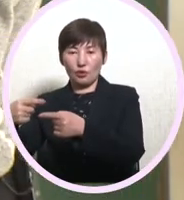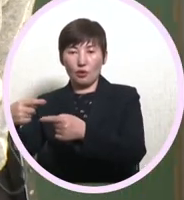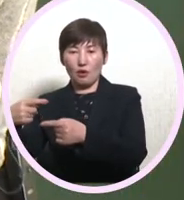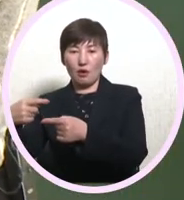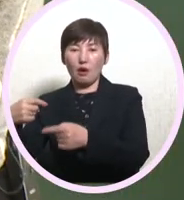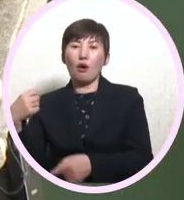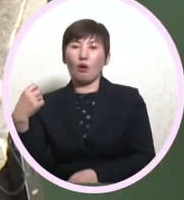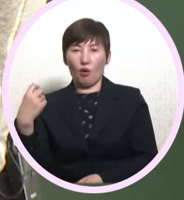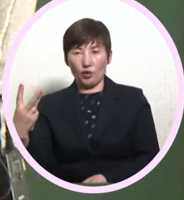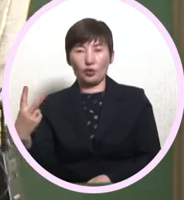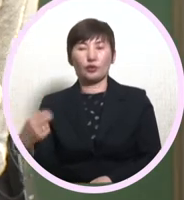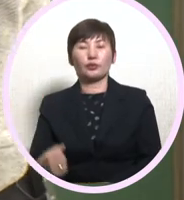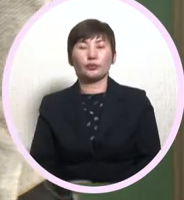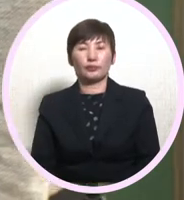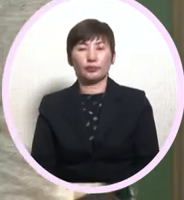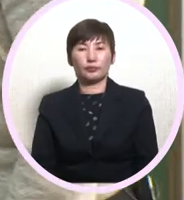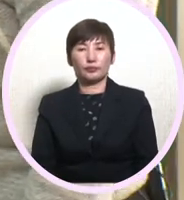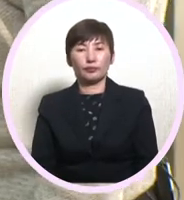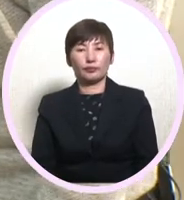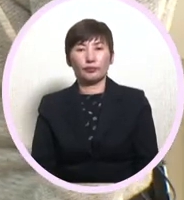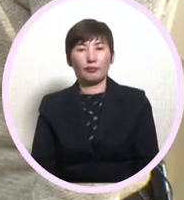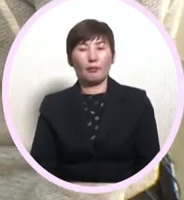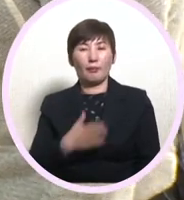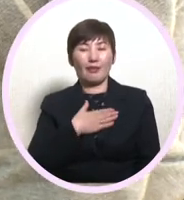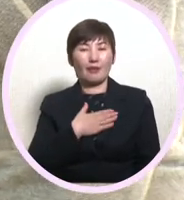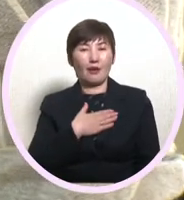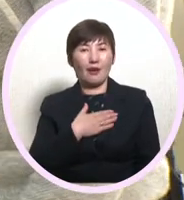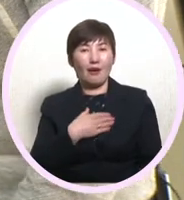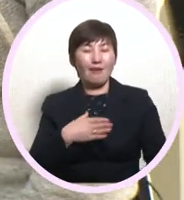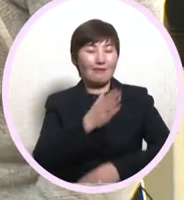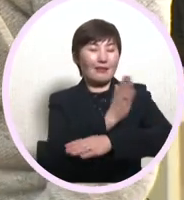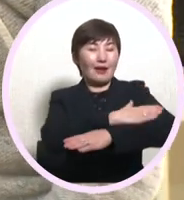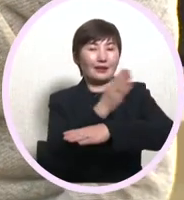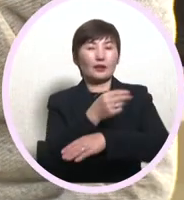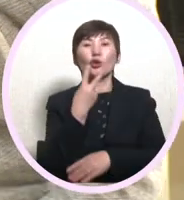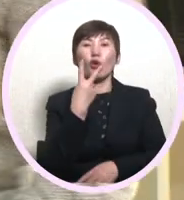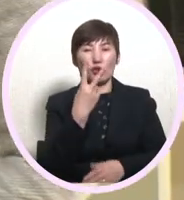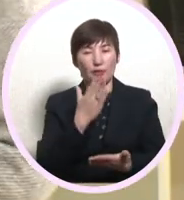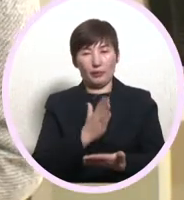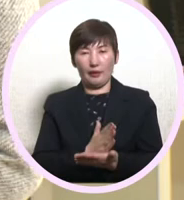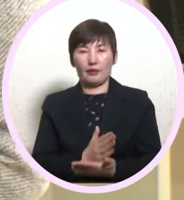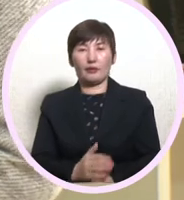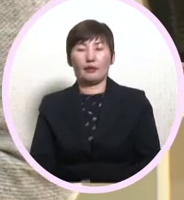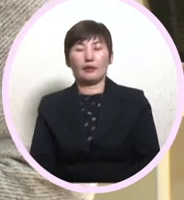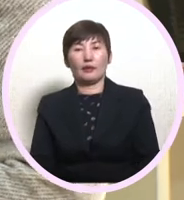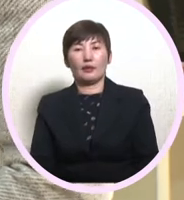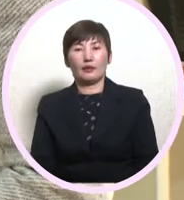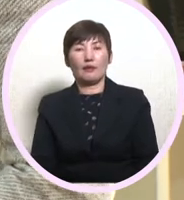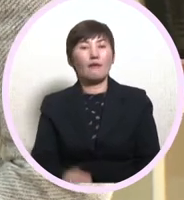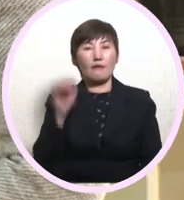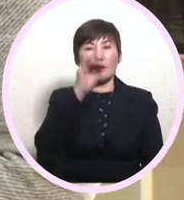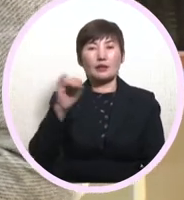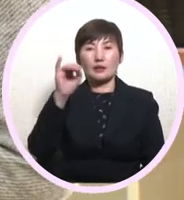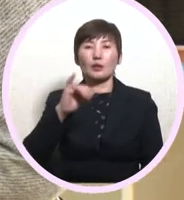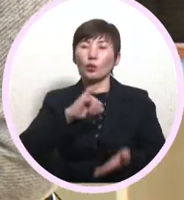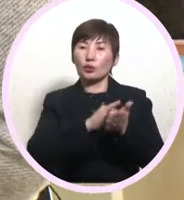харьцуулаад хуваахаар 2 гачирж байна. За манай налалт 2 гачирлээ. За налалт 2 гачирна гэдэг нь физик утга